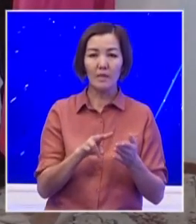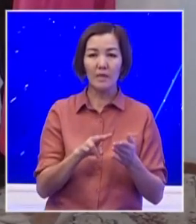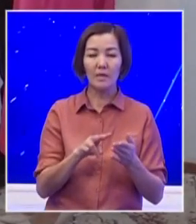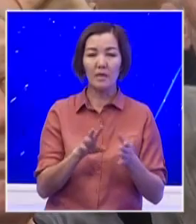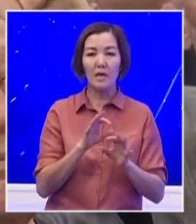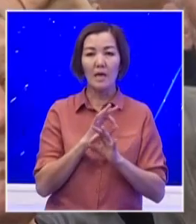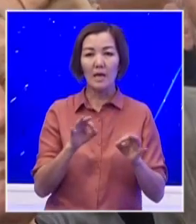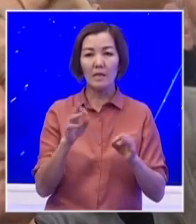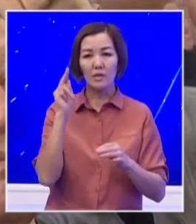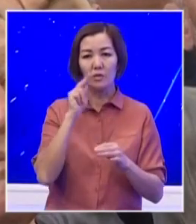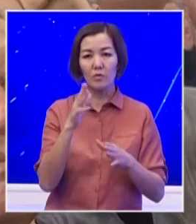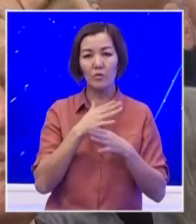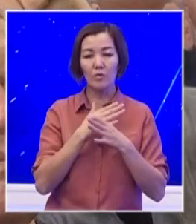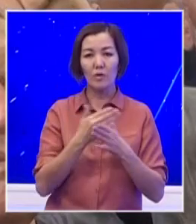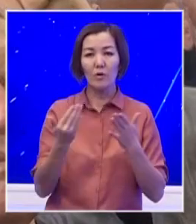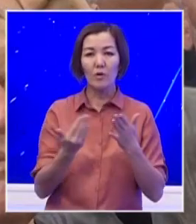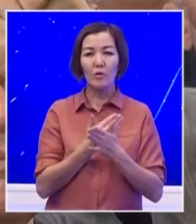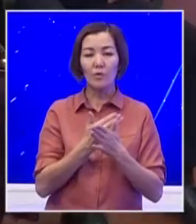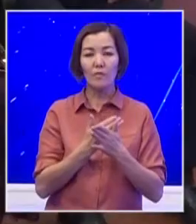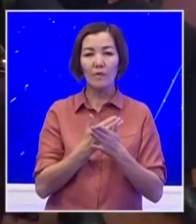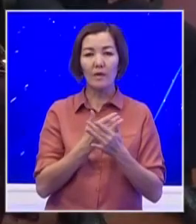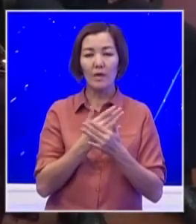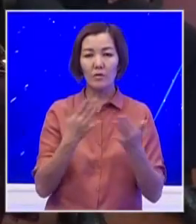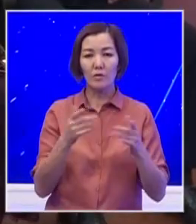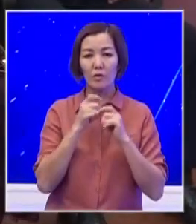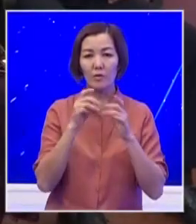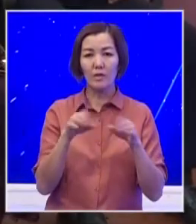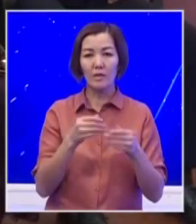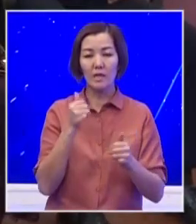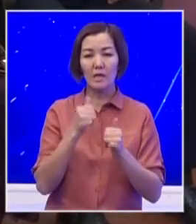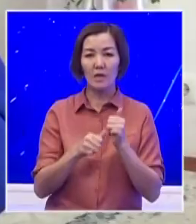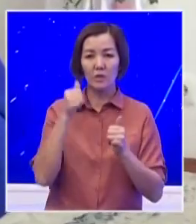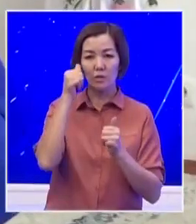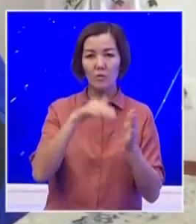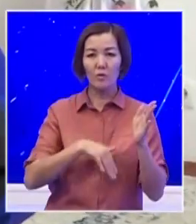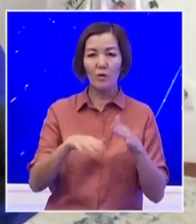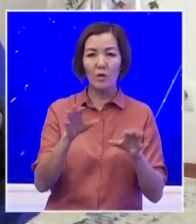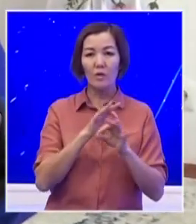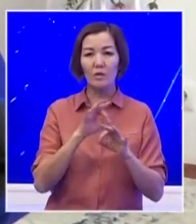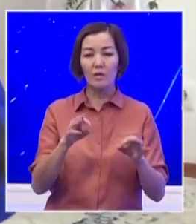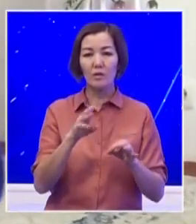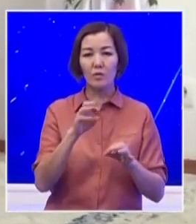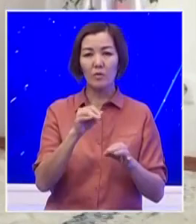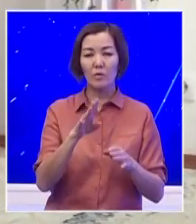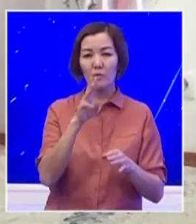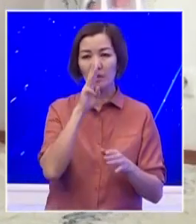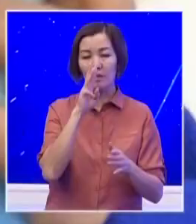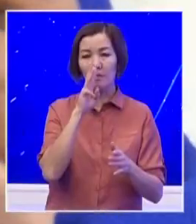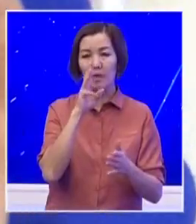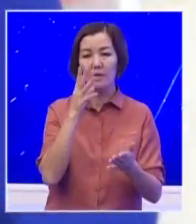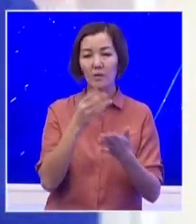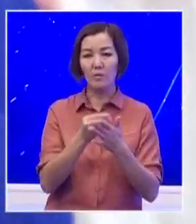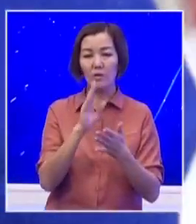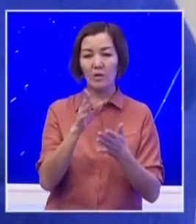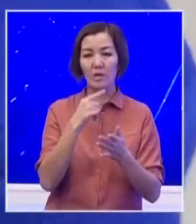білім алуына атсалысып, заманауи үлгідегі құралдарды тарту етті. Енді жыл сайын үздік оқушыға Заман Төлеуов атындағы стипендия берілетінін тілге